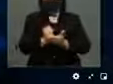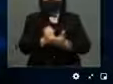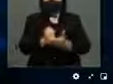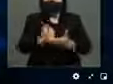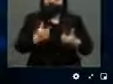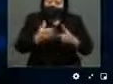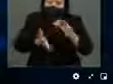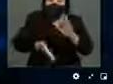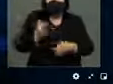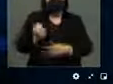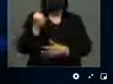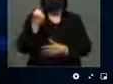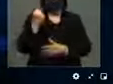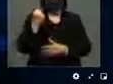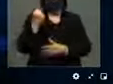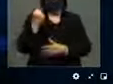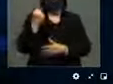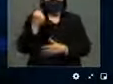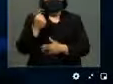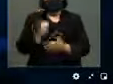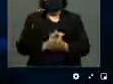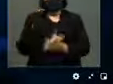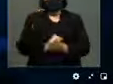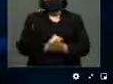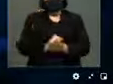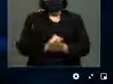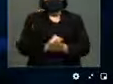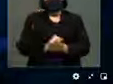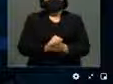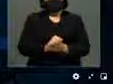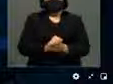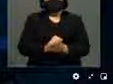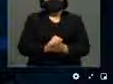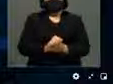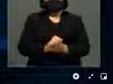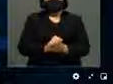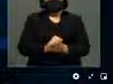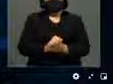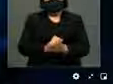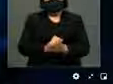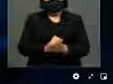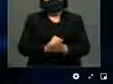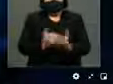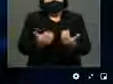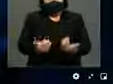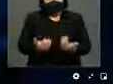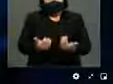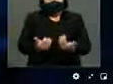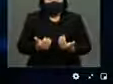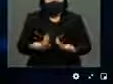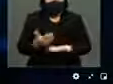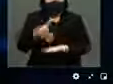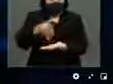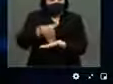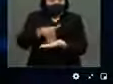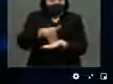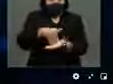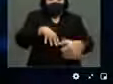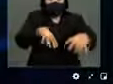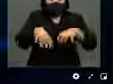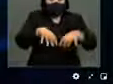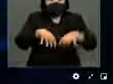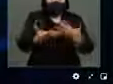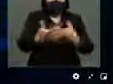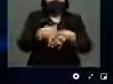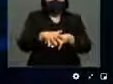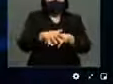ากนี้ไปด้วยกันนะครับมาดูในการรายงานสถานการณ์ที่ศูนย์บูรณาการการแก้ไขสถานการณ์โ